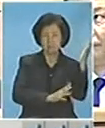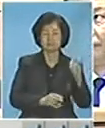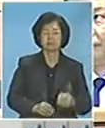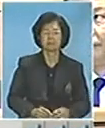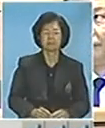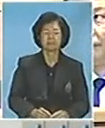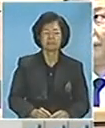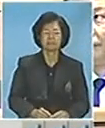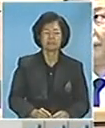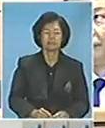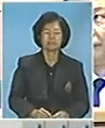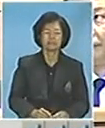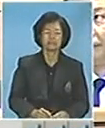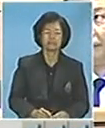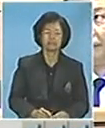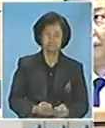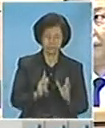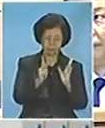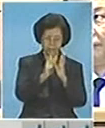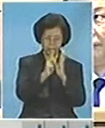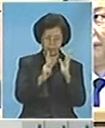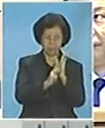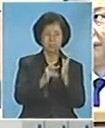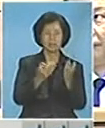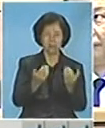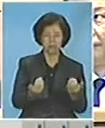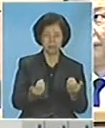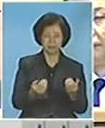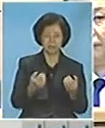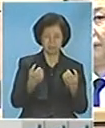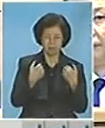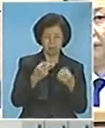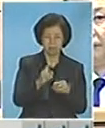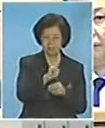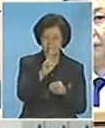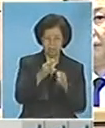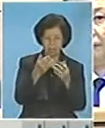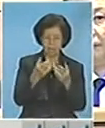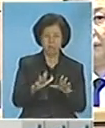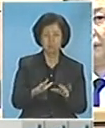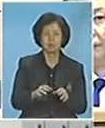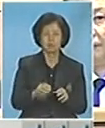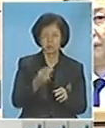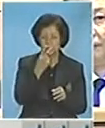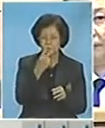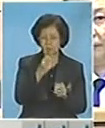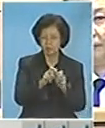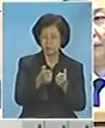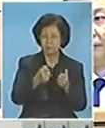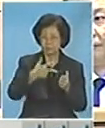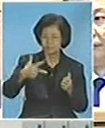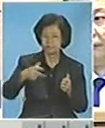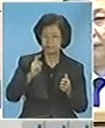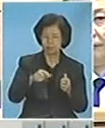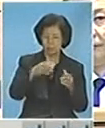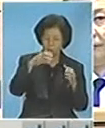ที่เคารพครับกฎหมายฉบับนี้เมื่อออกมาใช้แล้วเราจะเห็นราชบัณฑิตจะเป็นหน่วยทางวิ